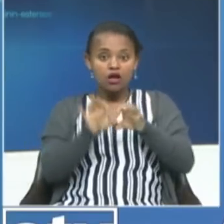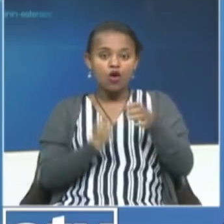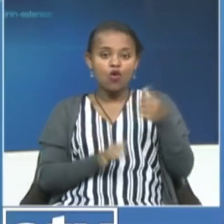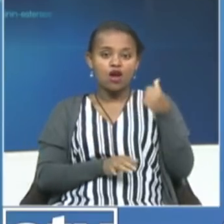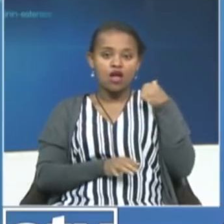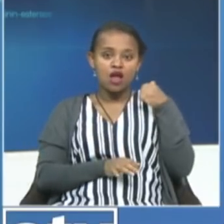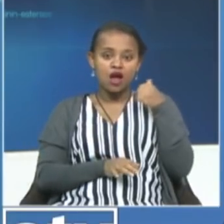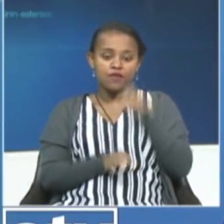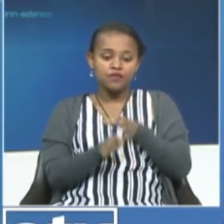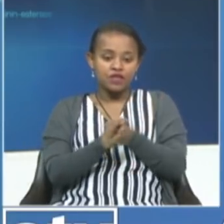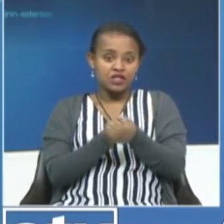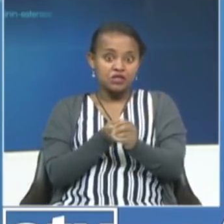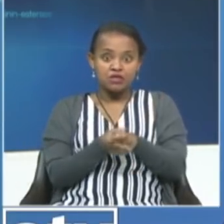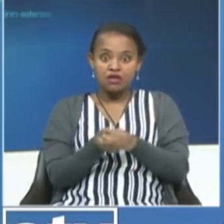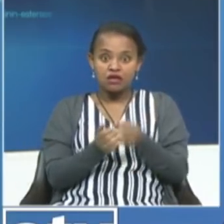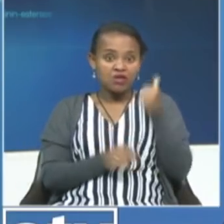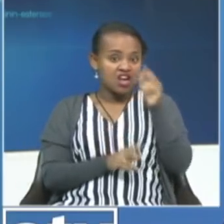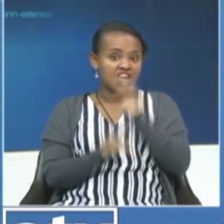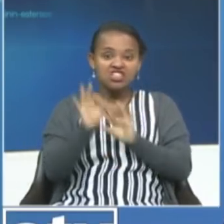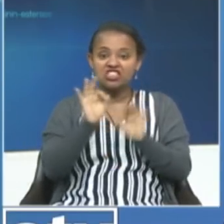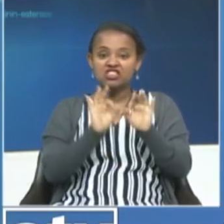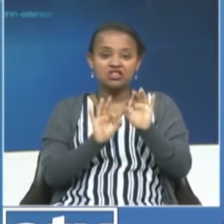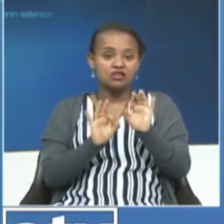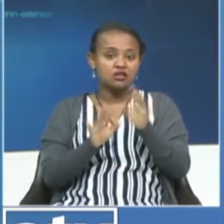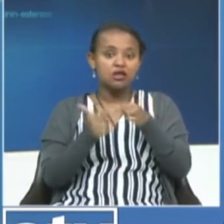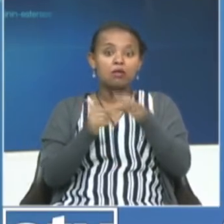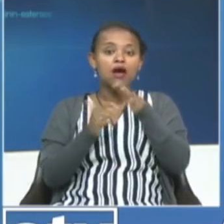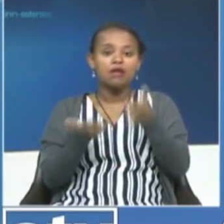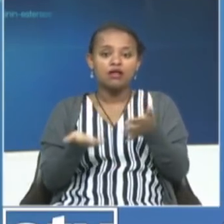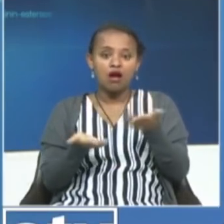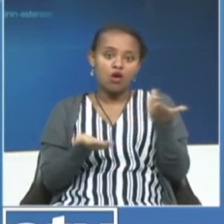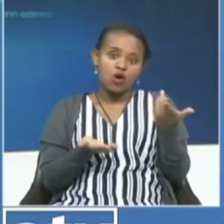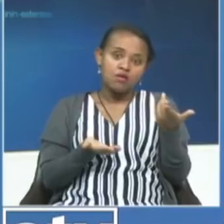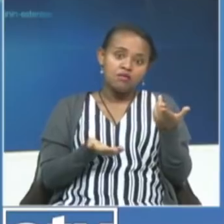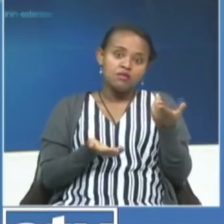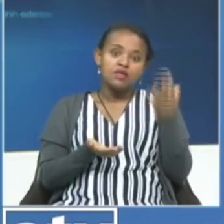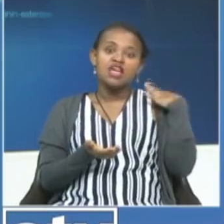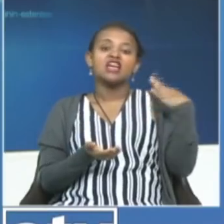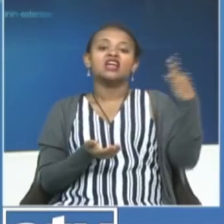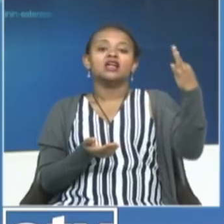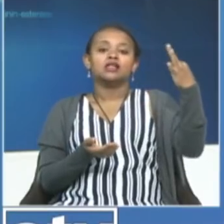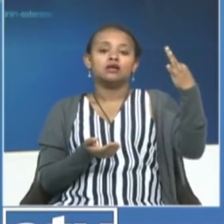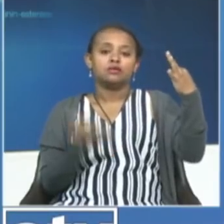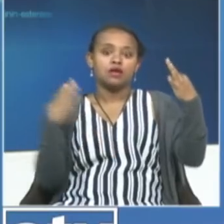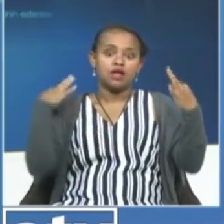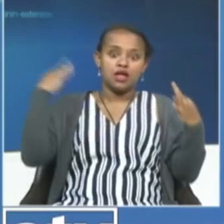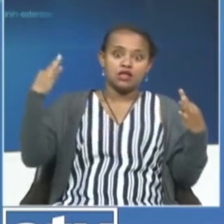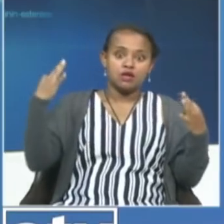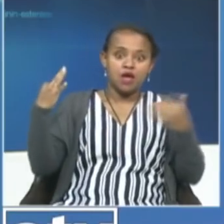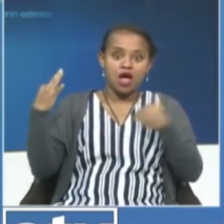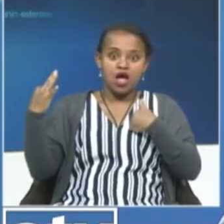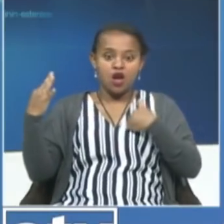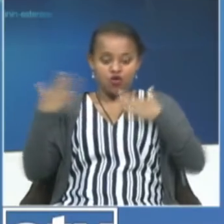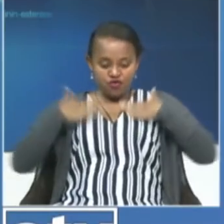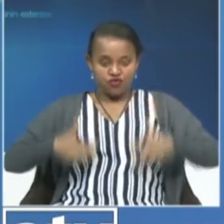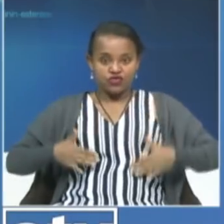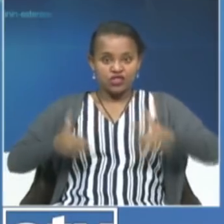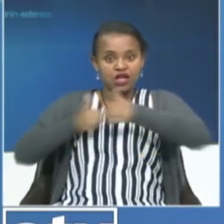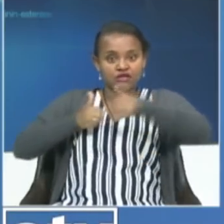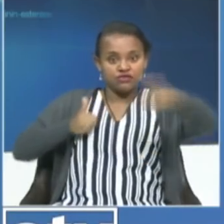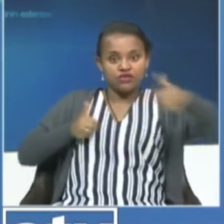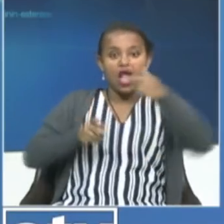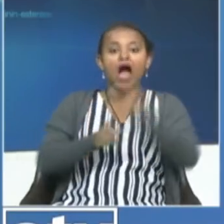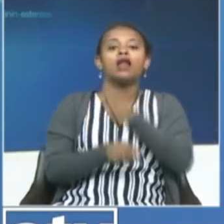ሌላን እጅ መታጠብ ወይ ሌላ ችግር እንደማይመጣ ወይም የግለሰብ እስከ ግለሰብ ያለውን ፊዚካል ዲስታንሱን አለመጠበቅ